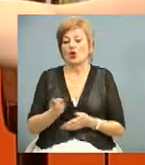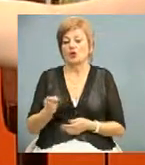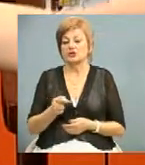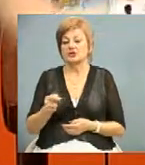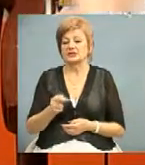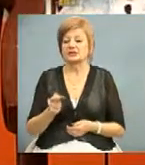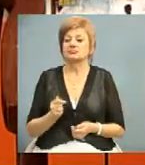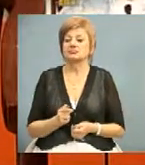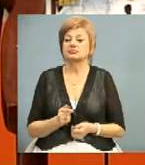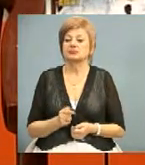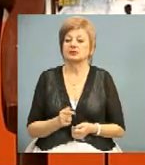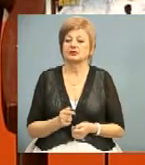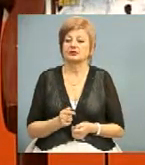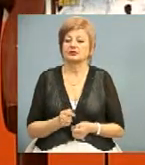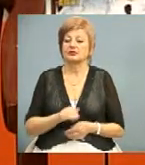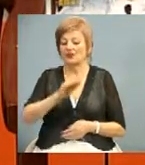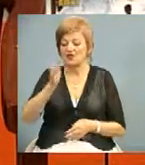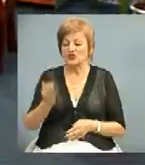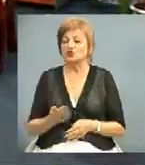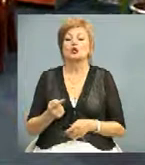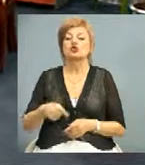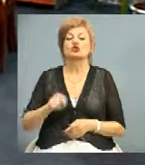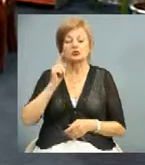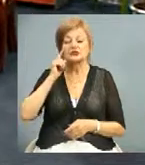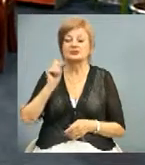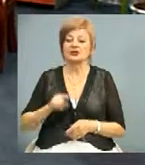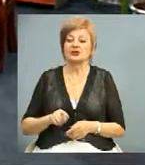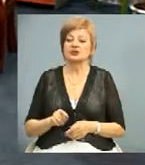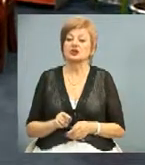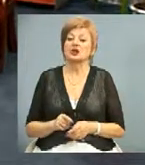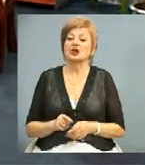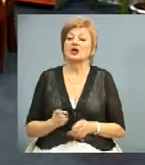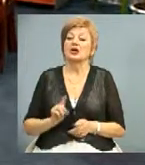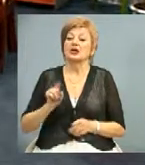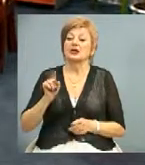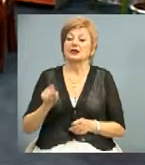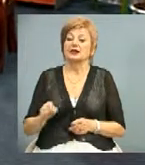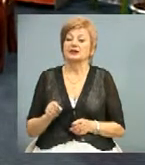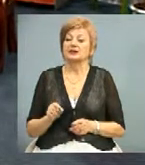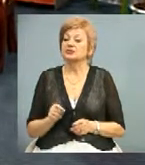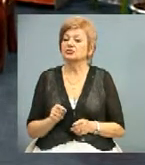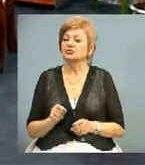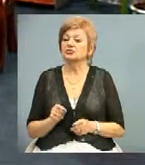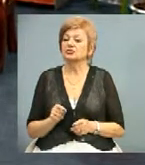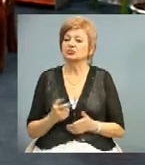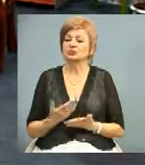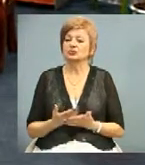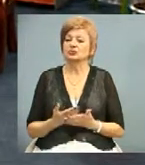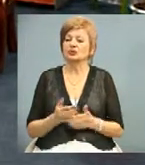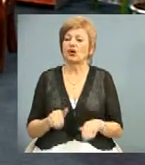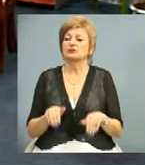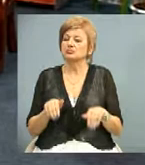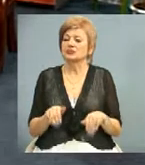внизу нашої земної кулі. Що тобі відомо про Австралію? Ну, що там коали водяться. А ще Австралія – це такий